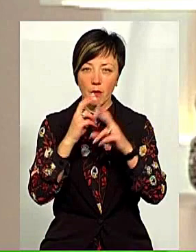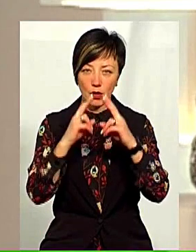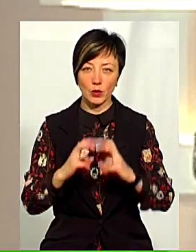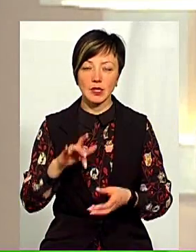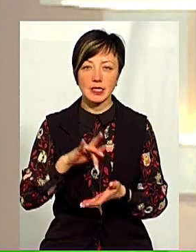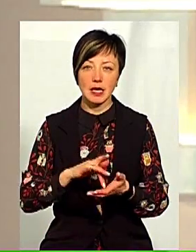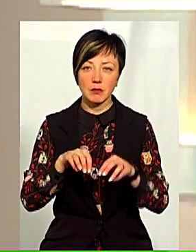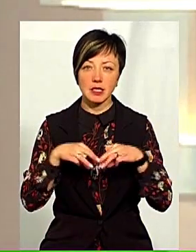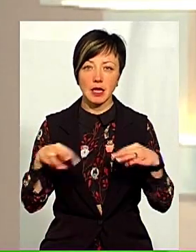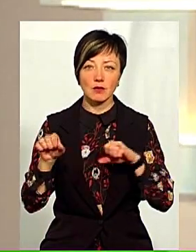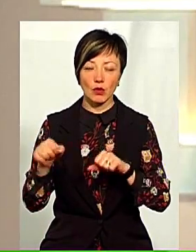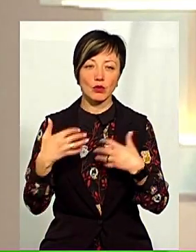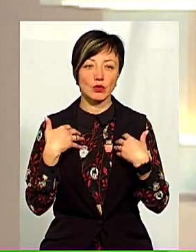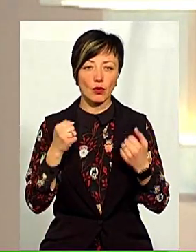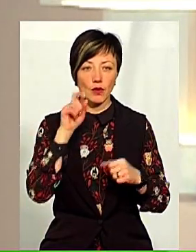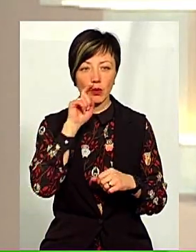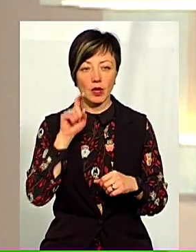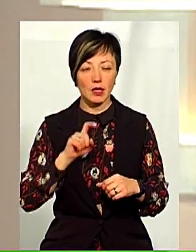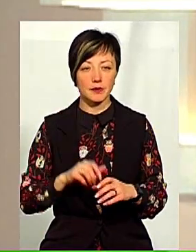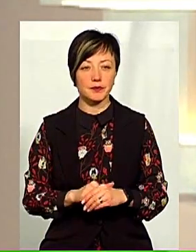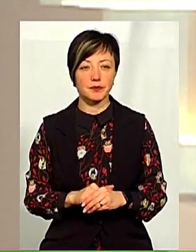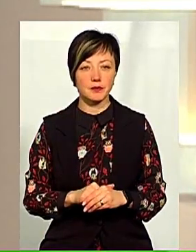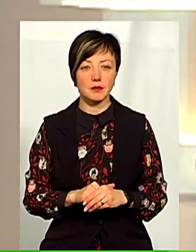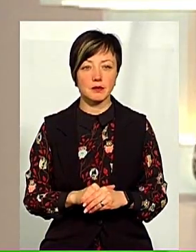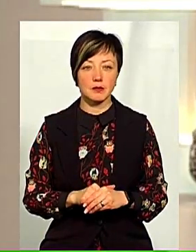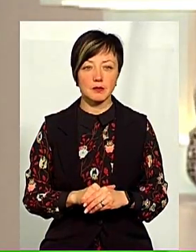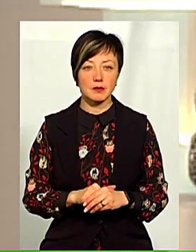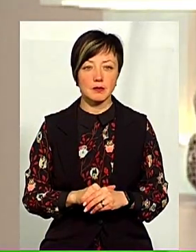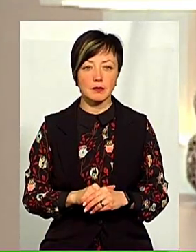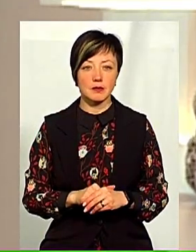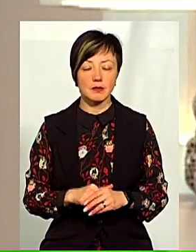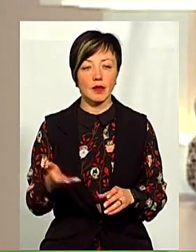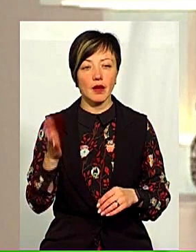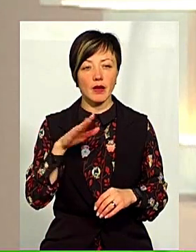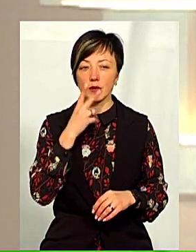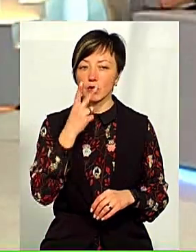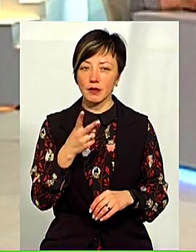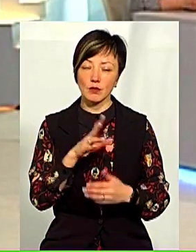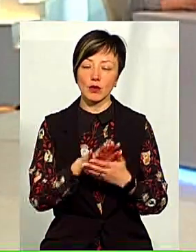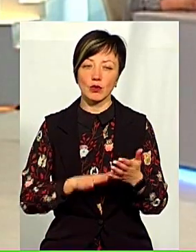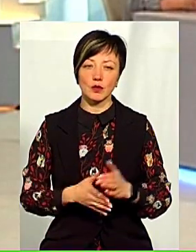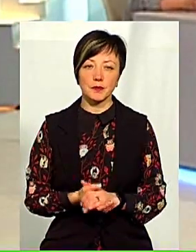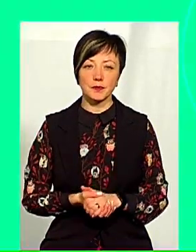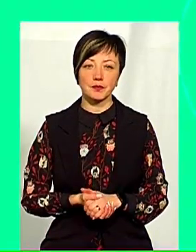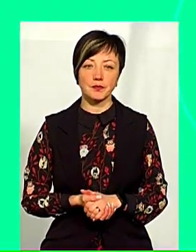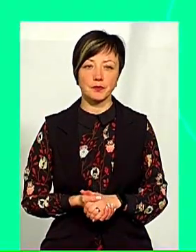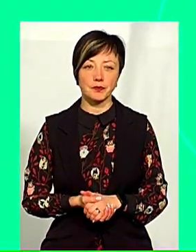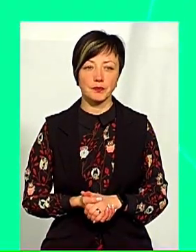центр Міністерства охорони здоров'я України Микола Коломієць. Давайте подивимося і продовжимо розмову.